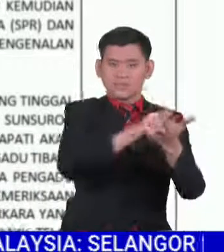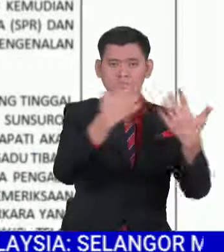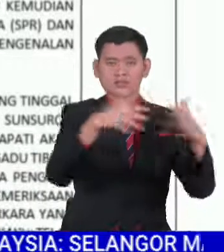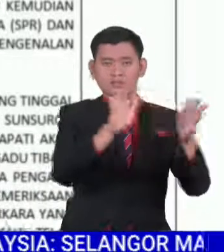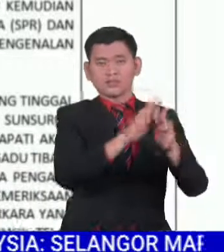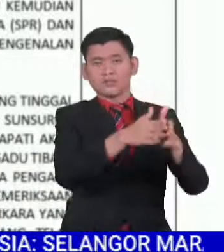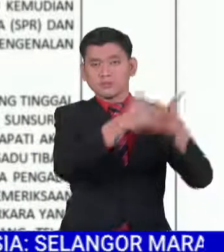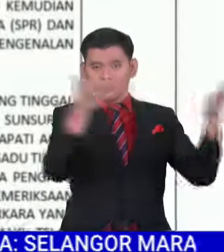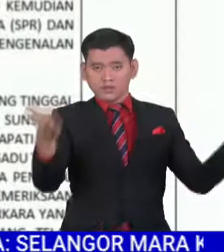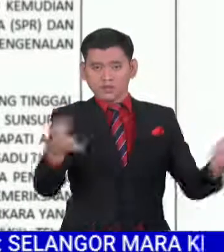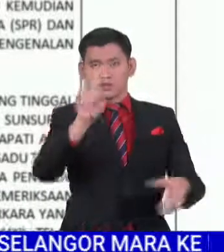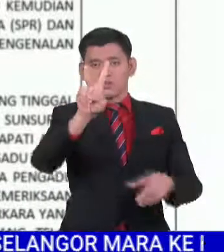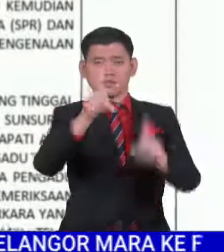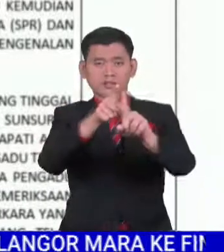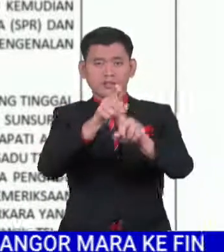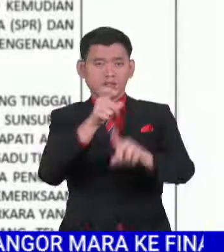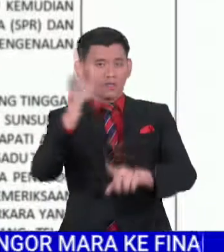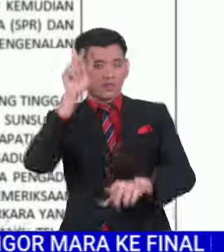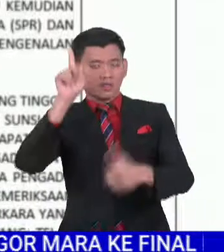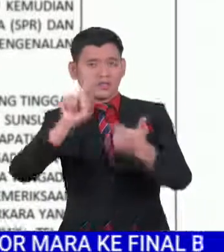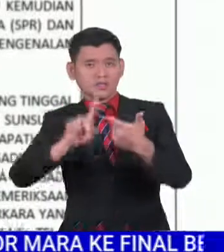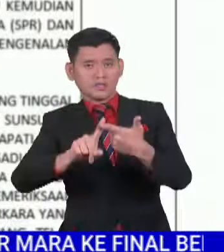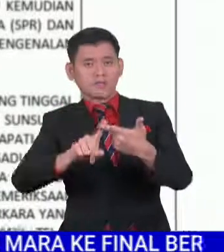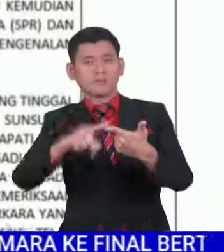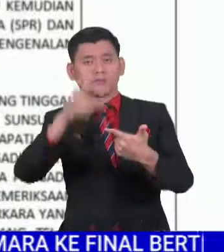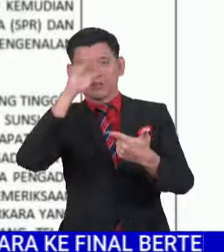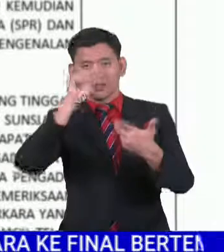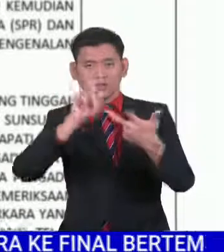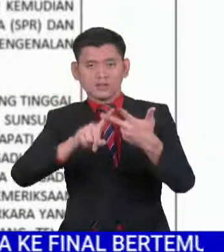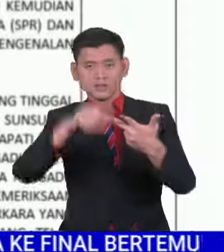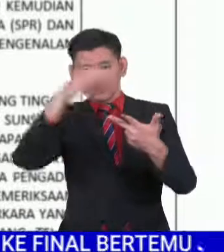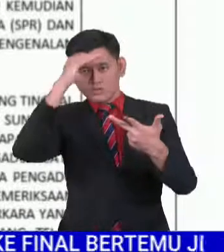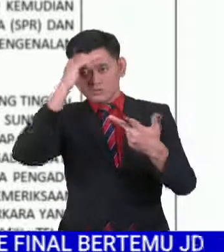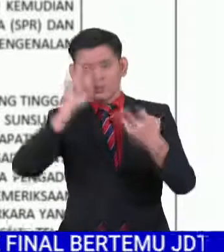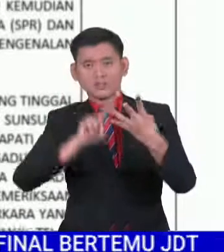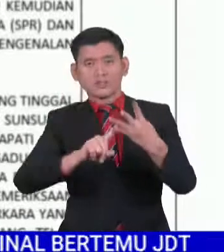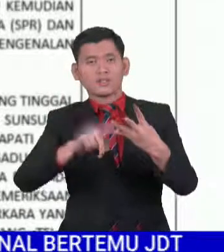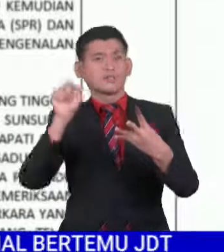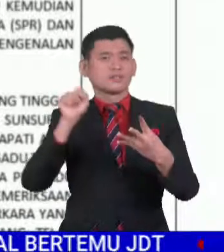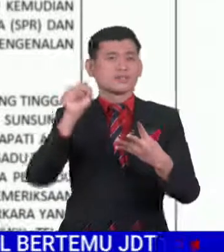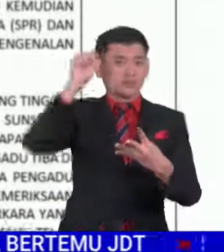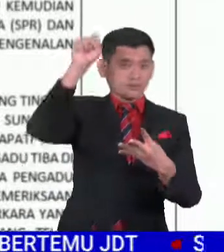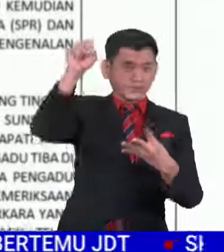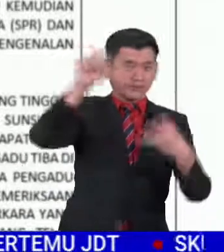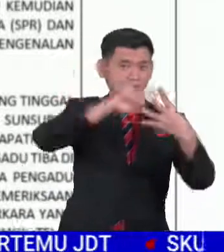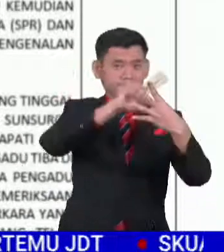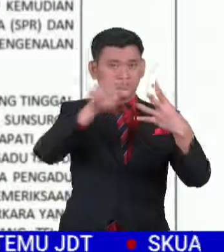Kelantan dan masing-masing 1 di Perak, Melaka, Johor dan Sabah.